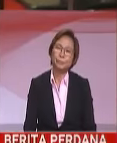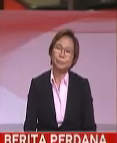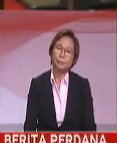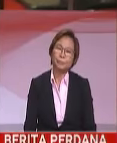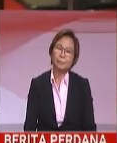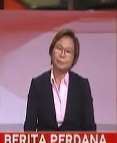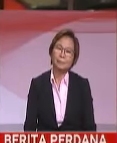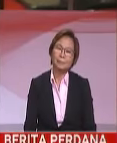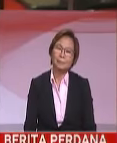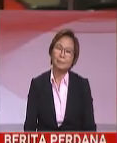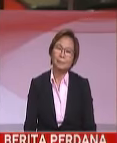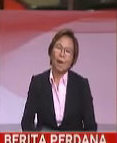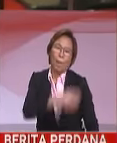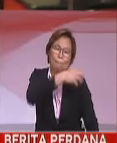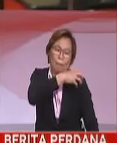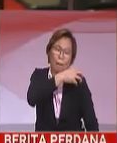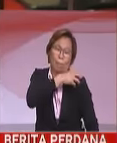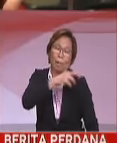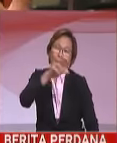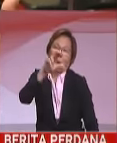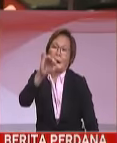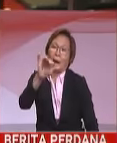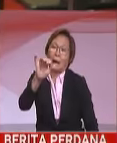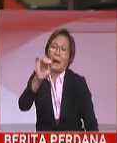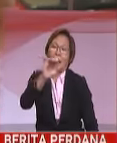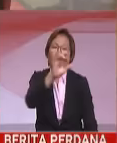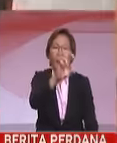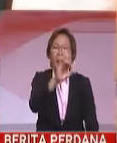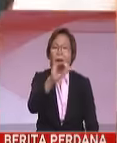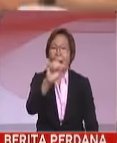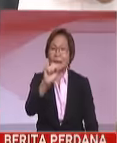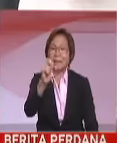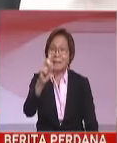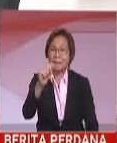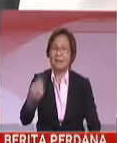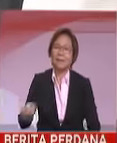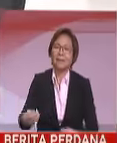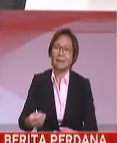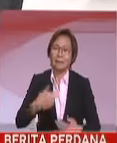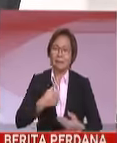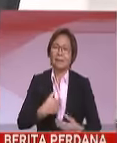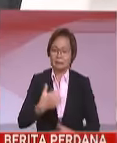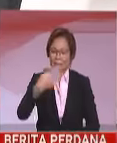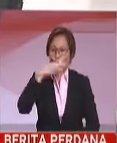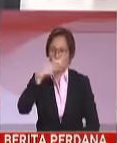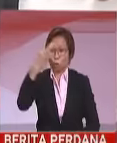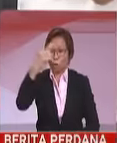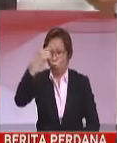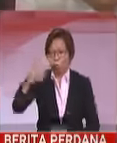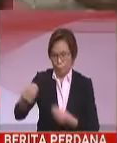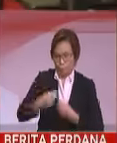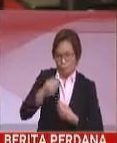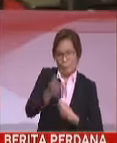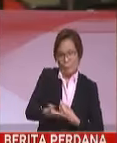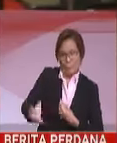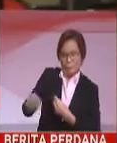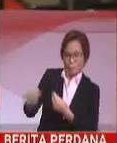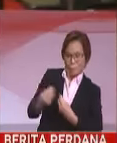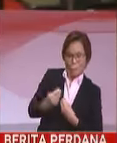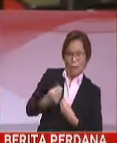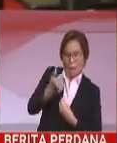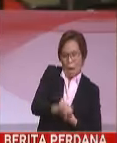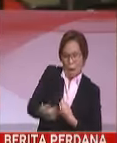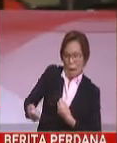jabatan pegawai-pegawai RISDA angkat saya dan dia offer lagi daripada AET tadi, dia bagi saya peralatan.